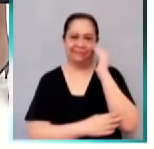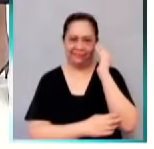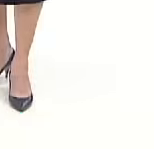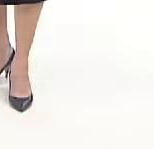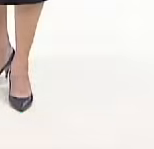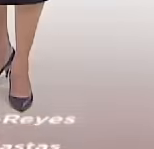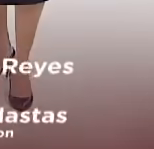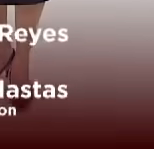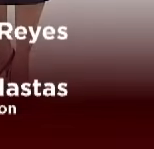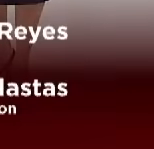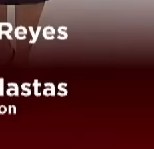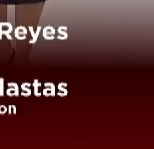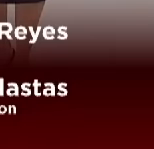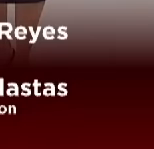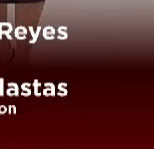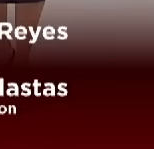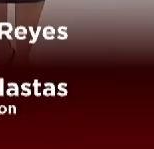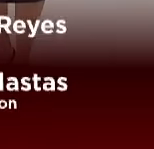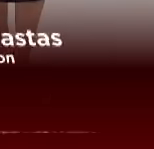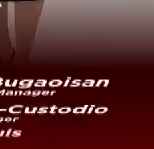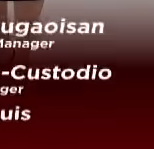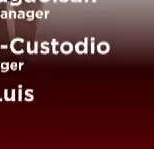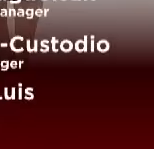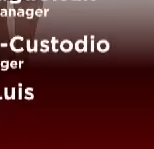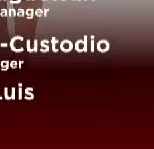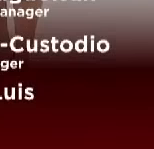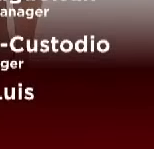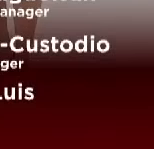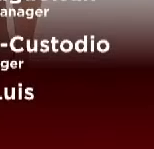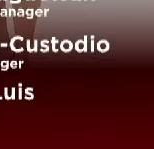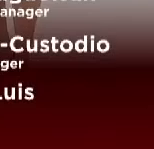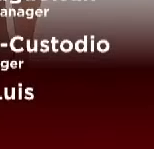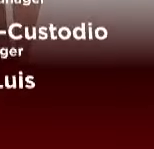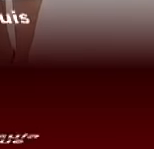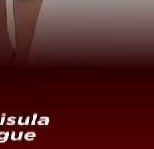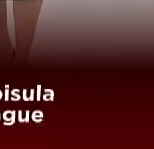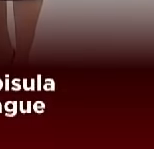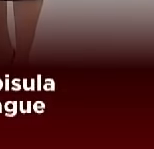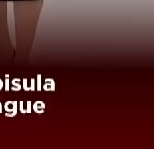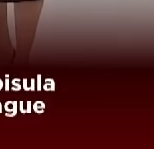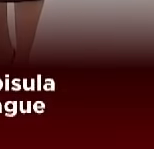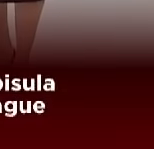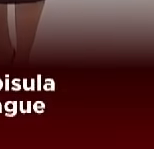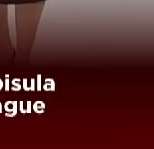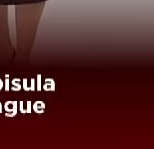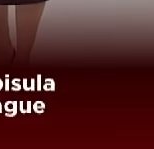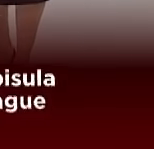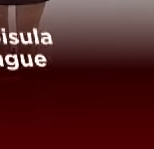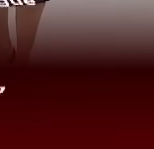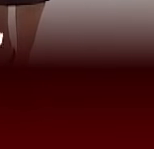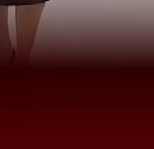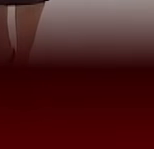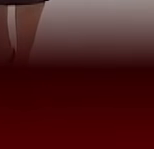ang saksi. Ako si Ato Maraulio. At ako si Maki Pulido. Para sa Pilipino, ito ang State of the